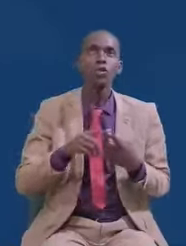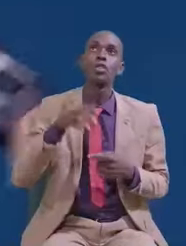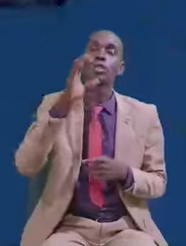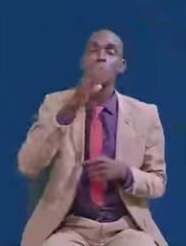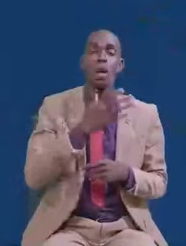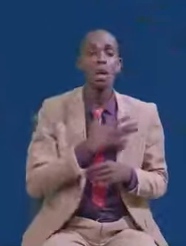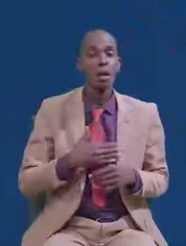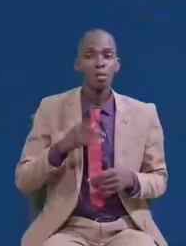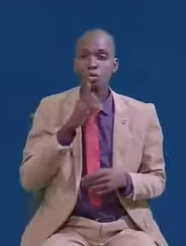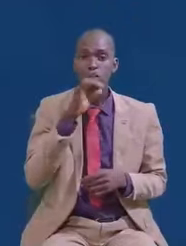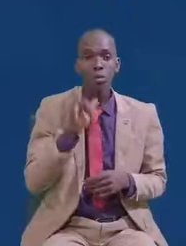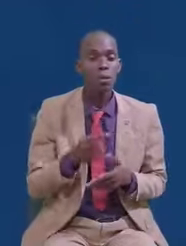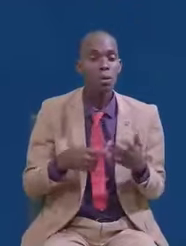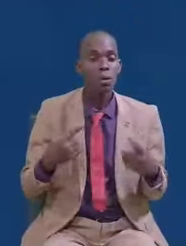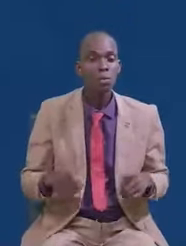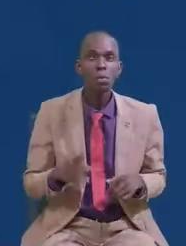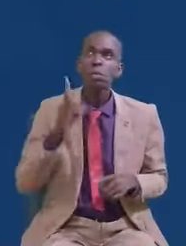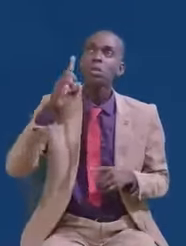il a rendu l'âme.